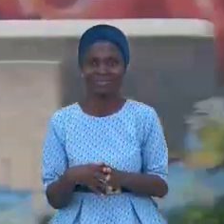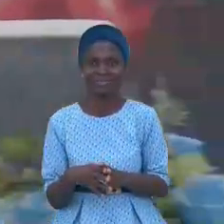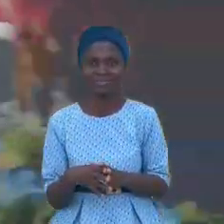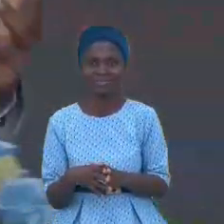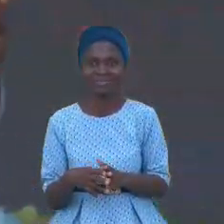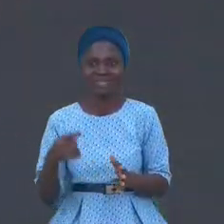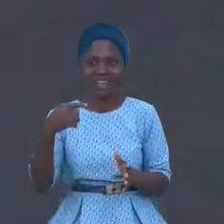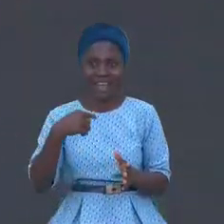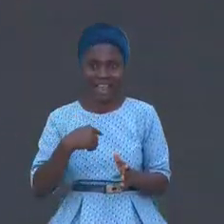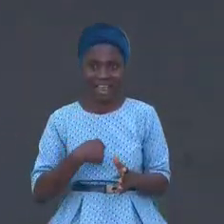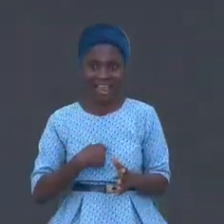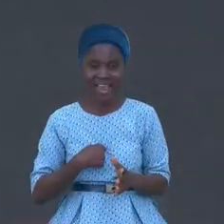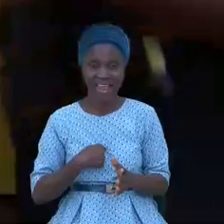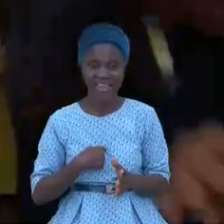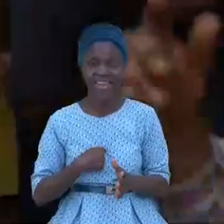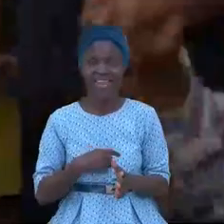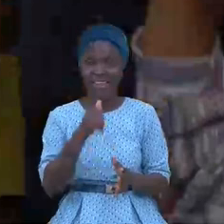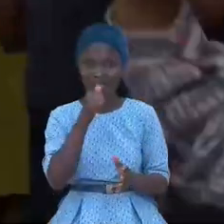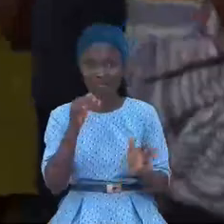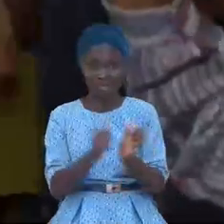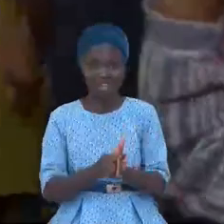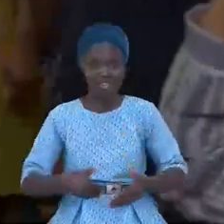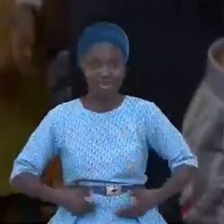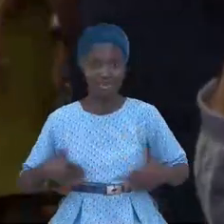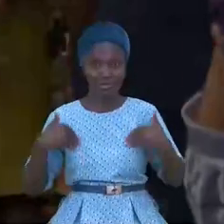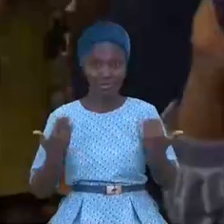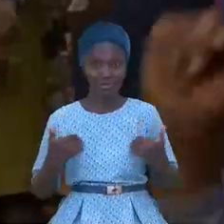Je suis ce jeune.